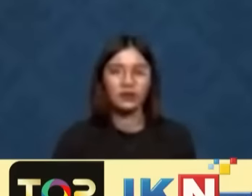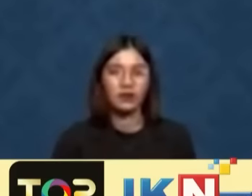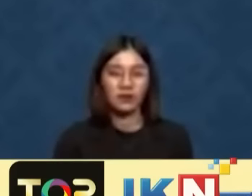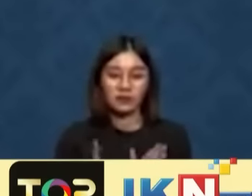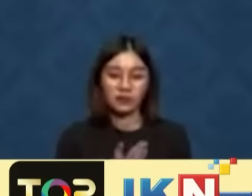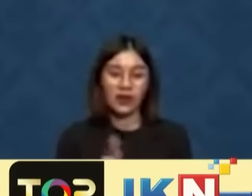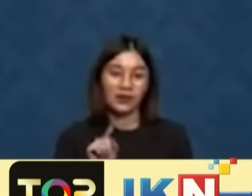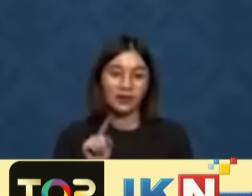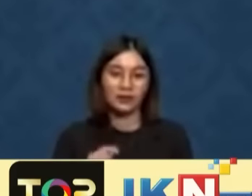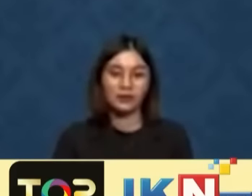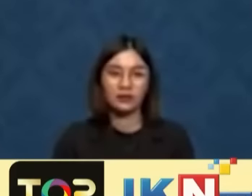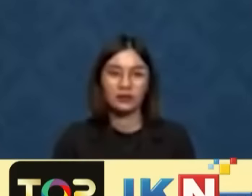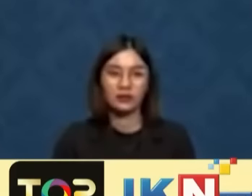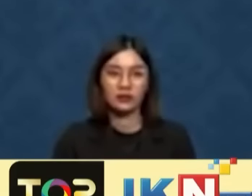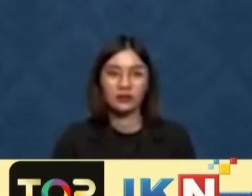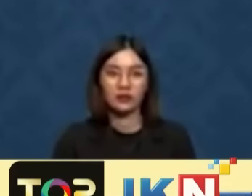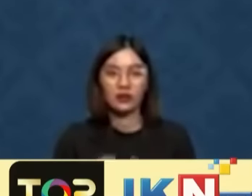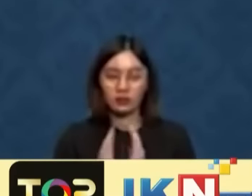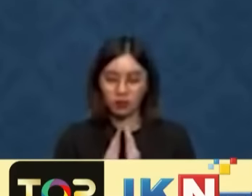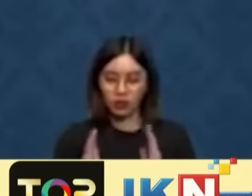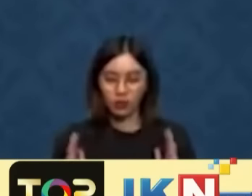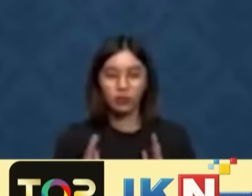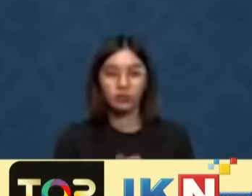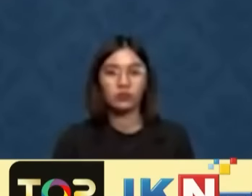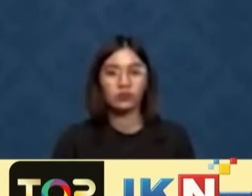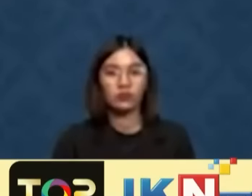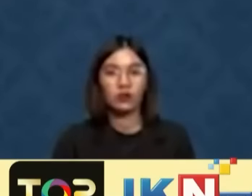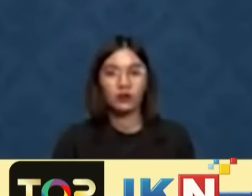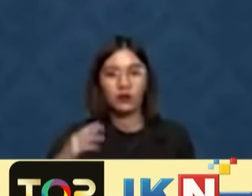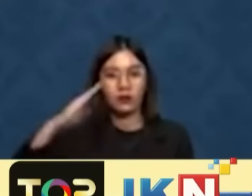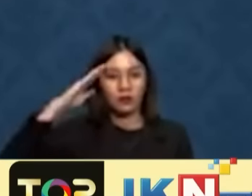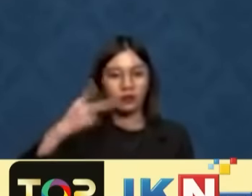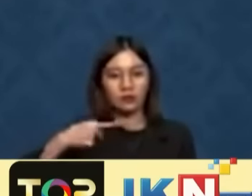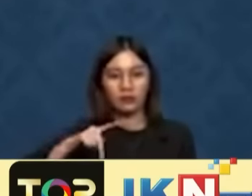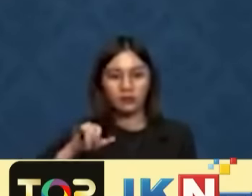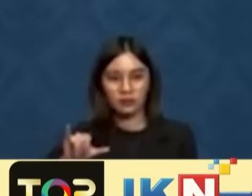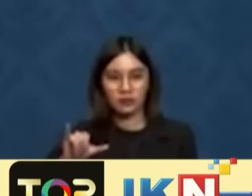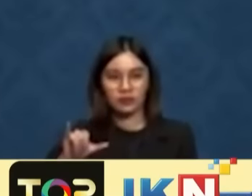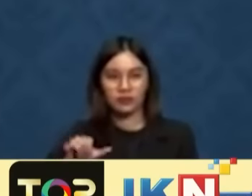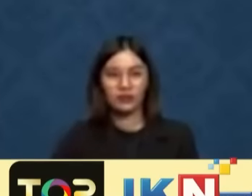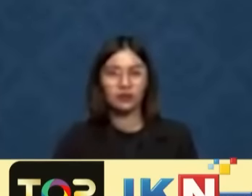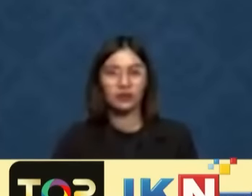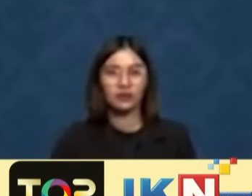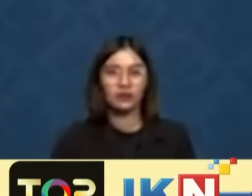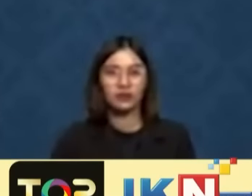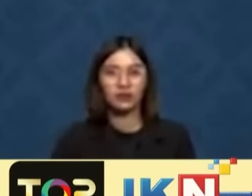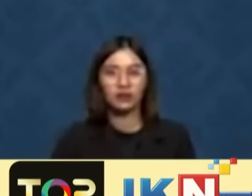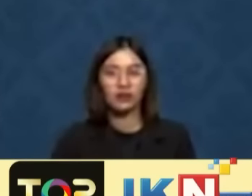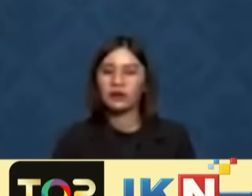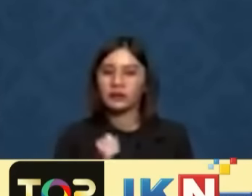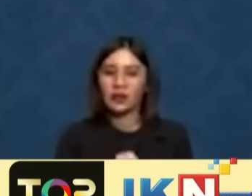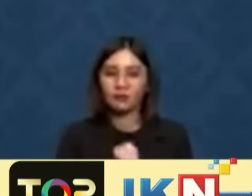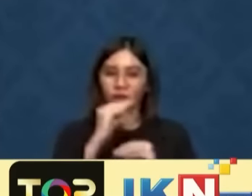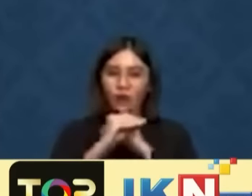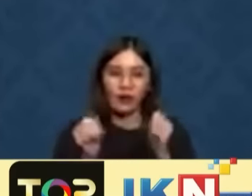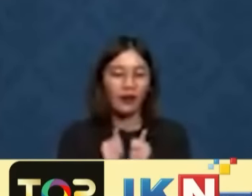ดท้ายนะครับท่านประธานครับก็ต้องขอขอบคุณนะครับพลเอกประยุทธ์จันทร์โอชาหรือลุงตู่ของเรานะครับที่ได้ฝากโครงการดีๆอย่